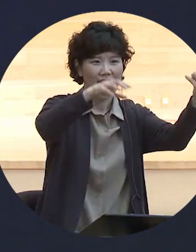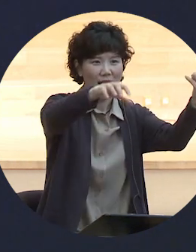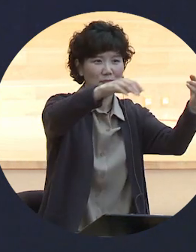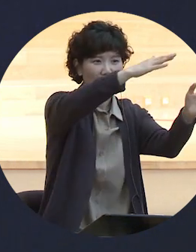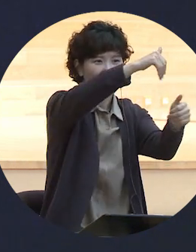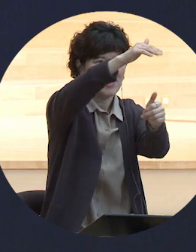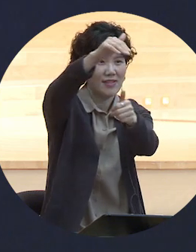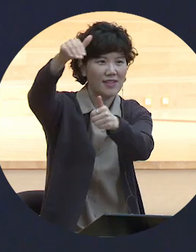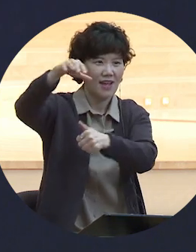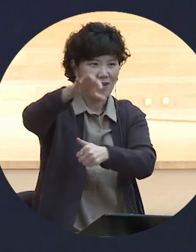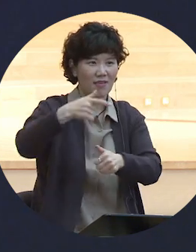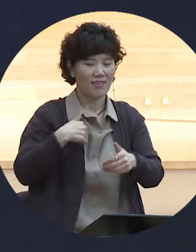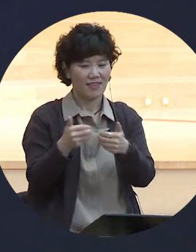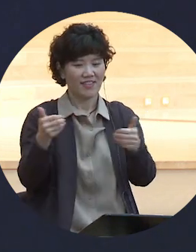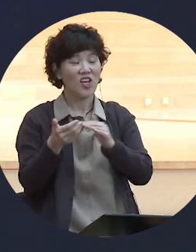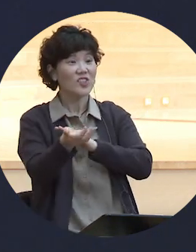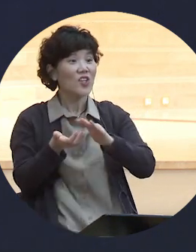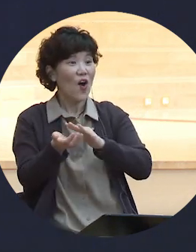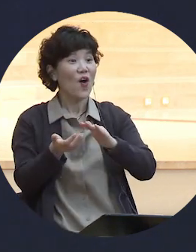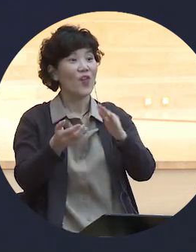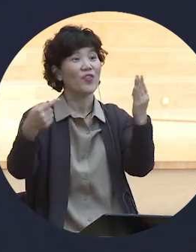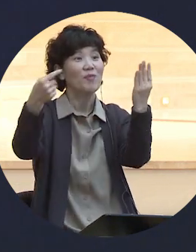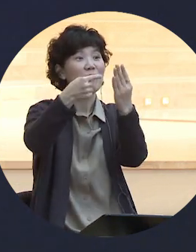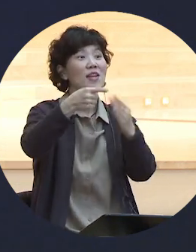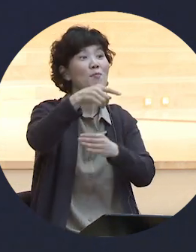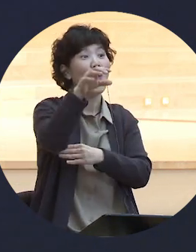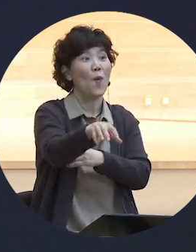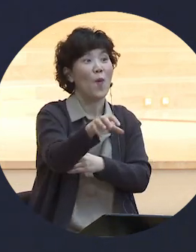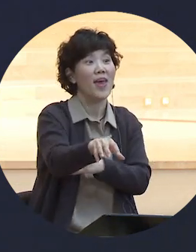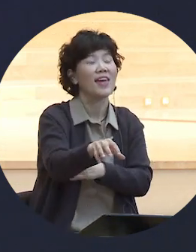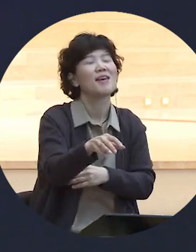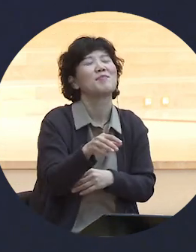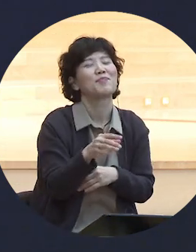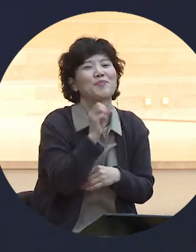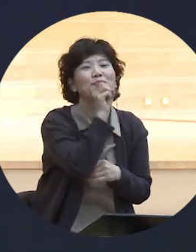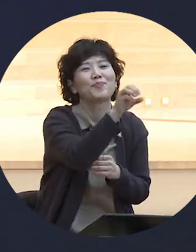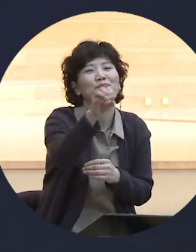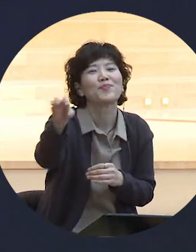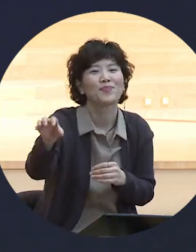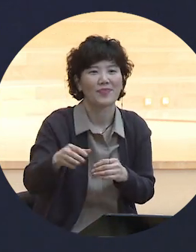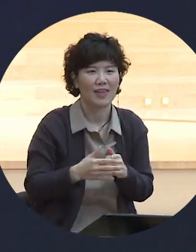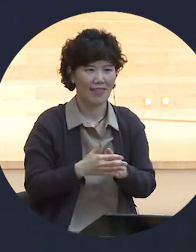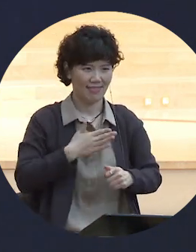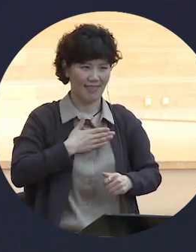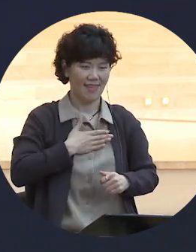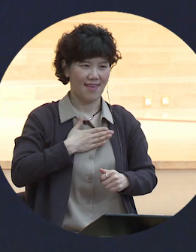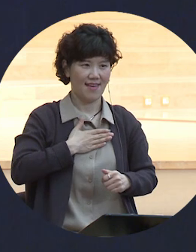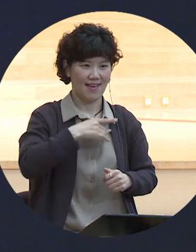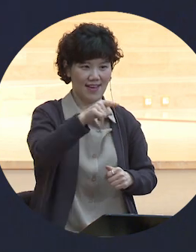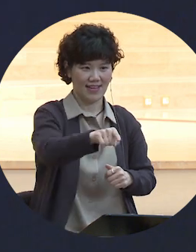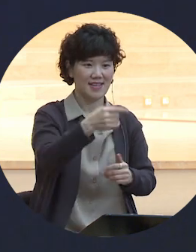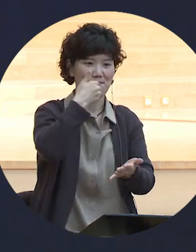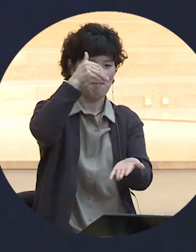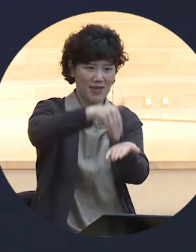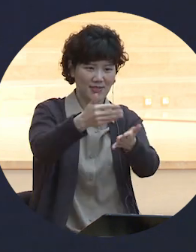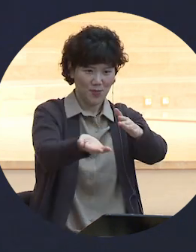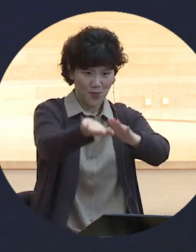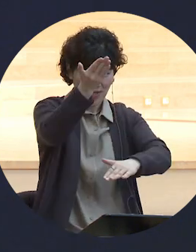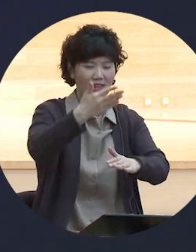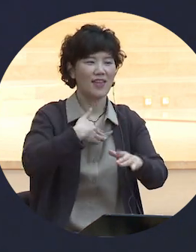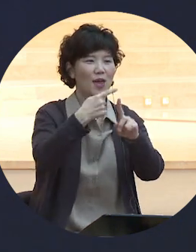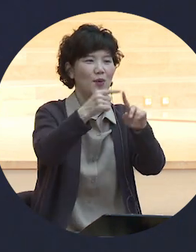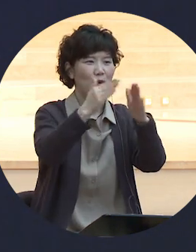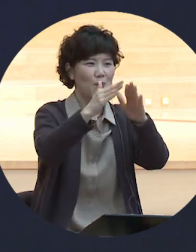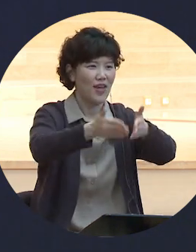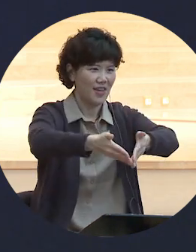세상을 떠나기 앞서서 가이사라 빌립보에서 그의 제자에게 이렇게 말했습니다. 내가 이 반석 위에 내